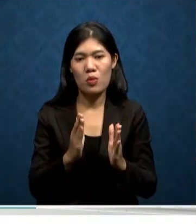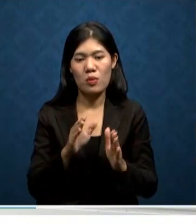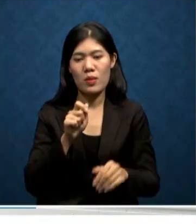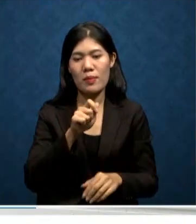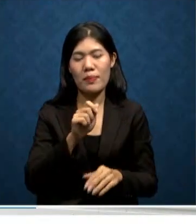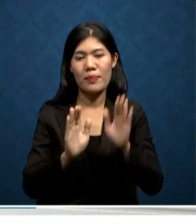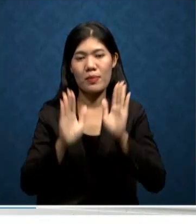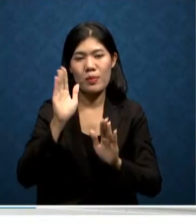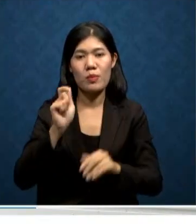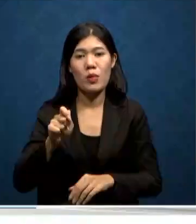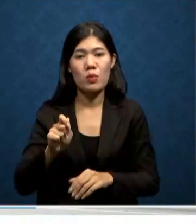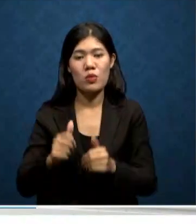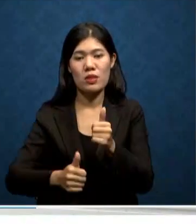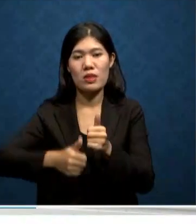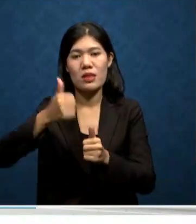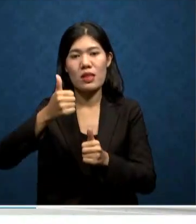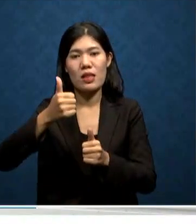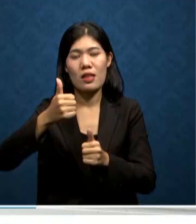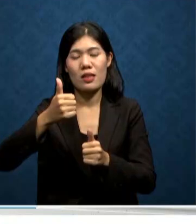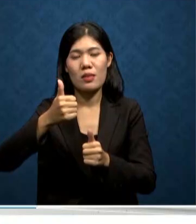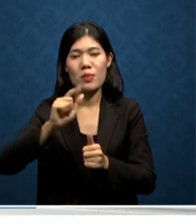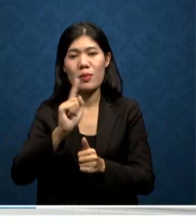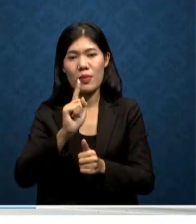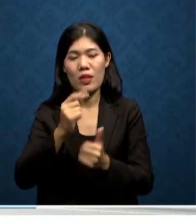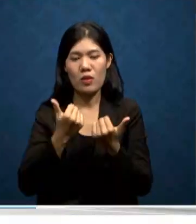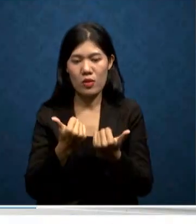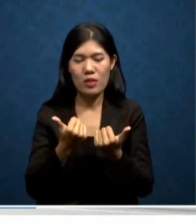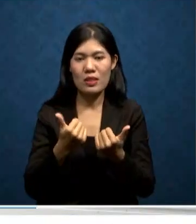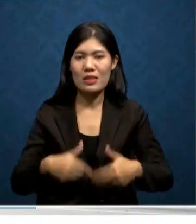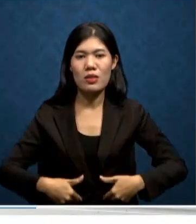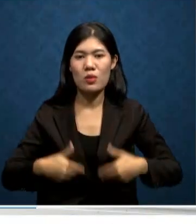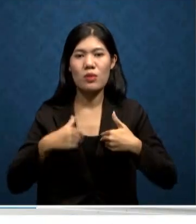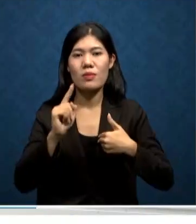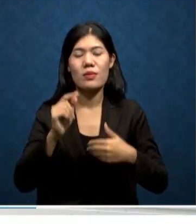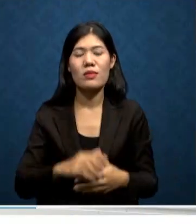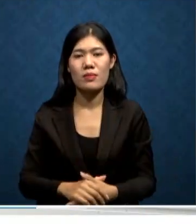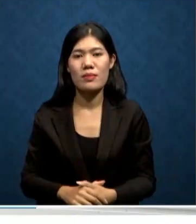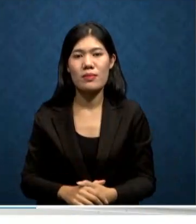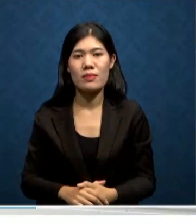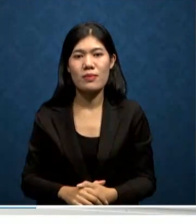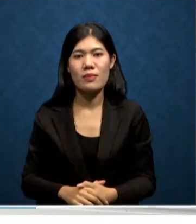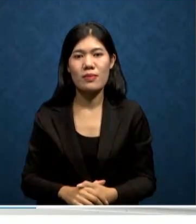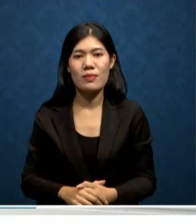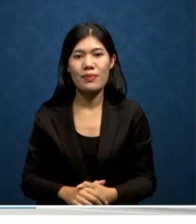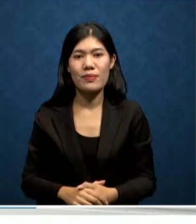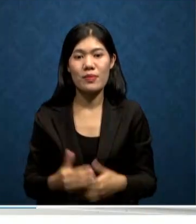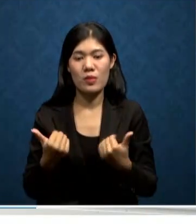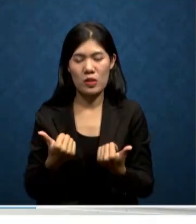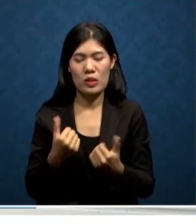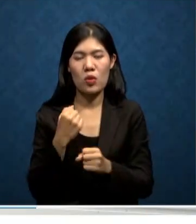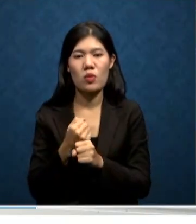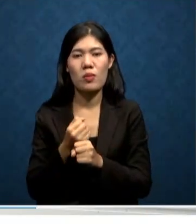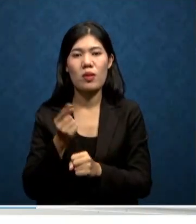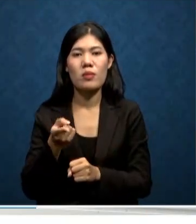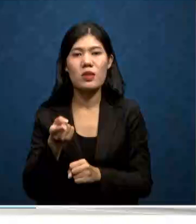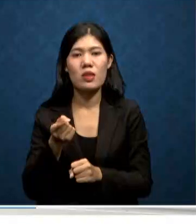โดยทำอย่างต่อเนื่องแต่ก็ไม่วายนะครับเพราะว่าเรามีงานประจำอื่น